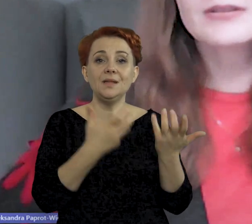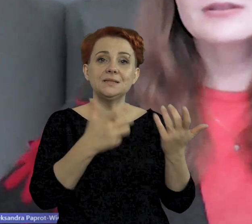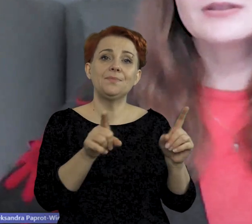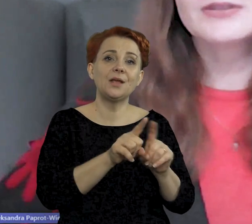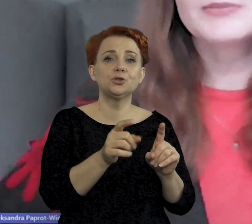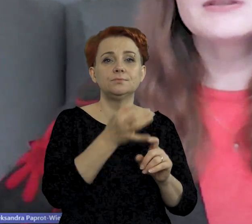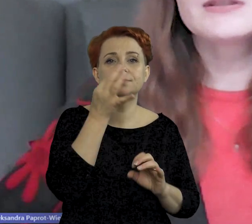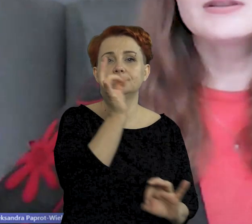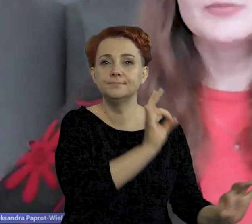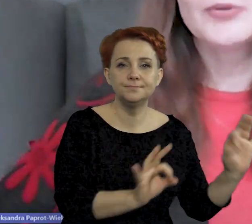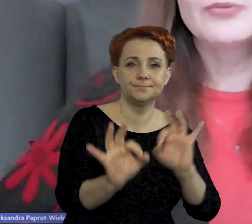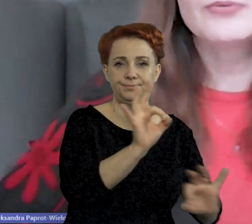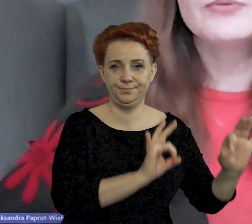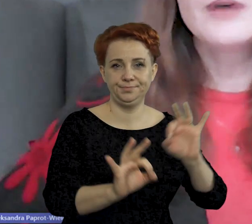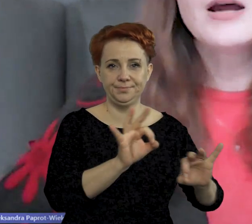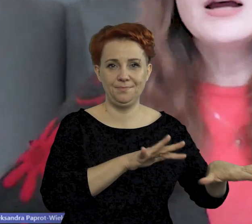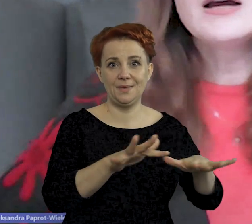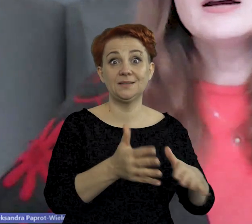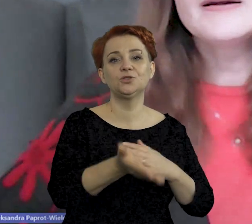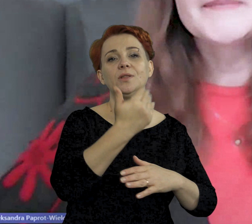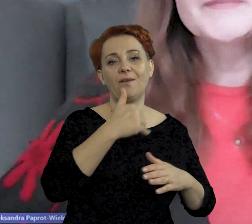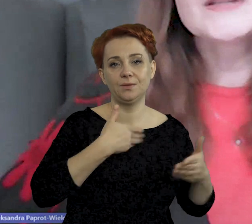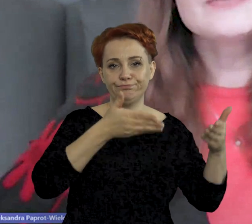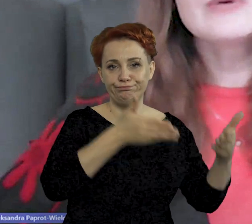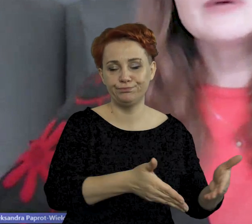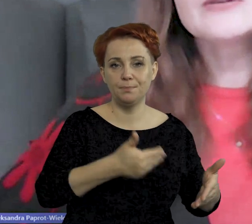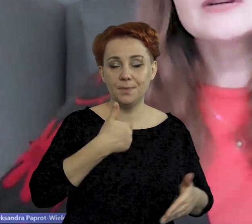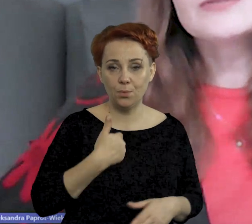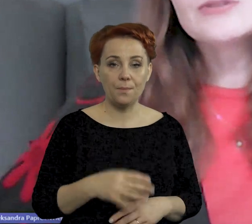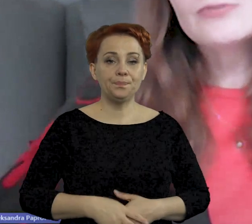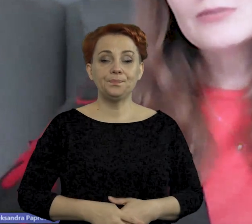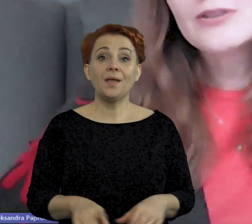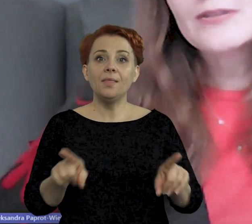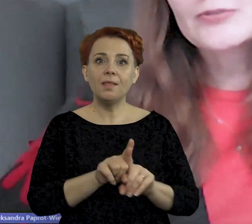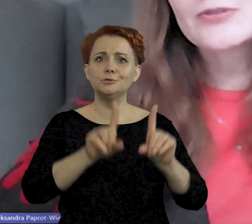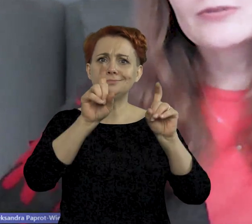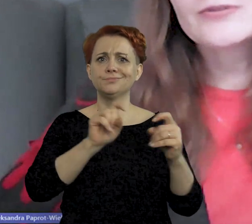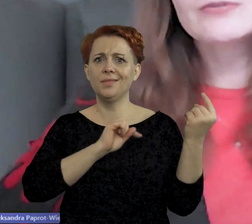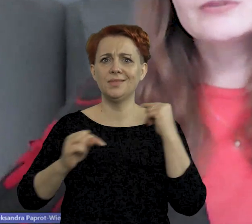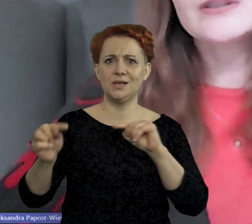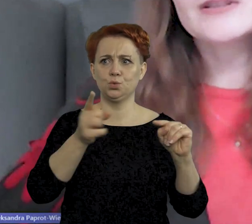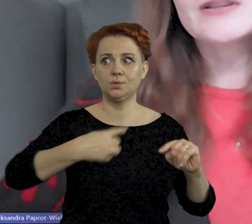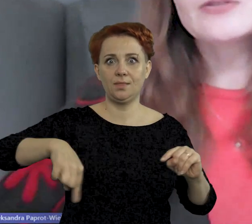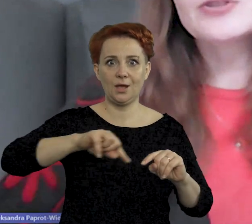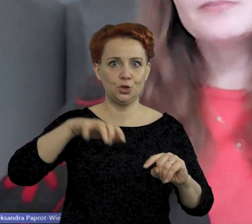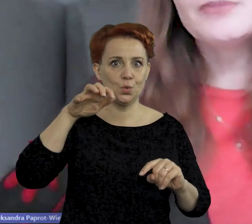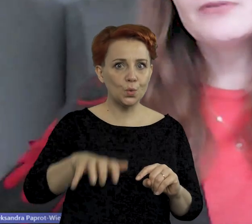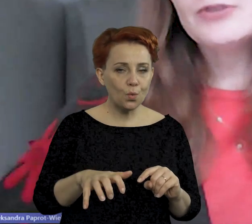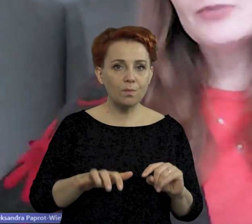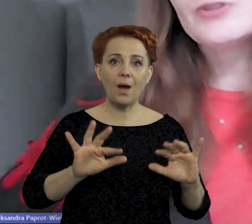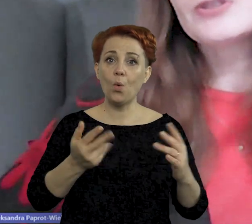rewitalizacji tych miejsc pochówków. Też wywołało taką dyskusję, myślę, w naszym środowisku na temat tego,